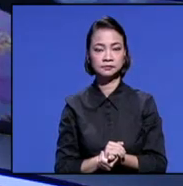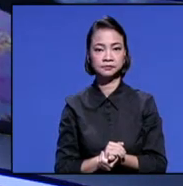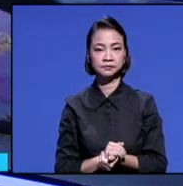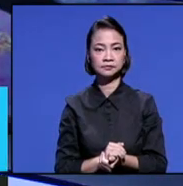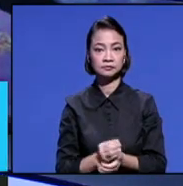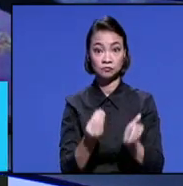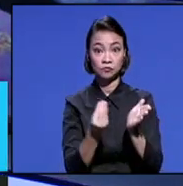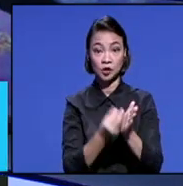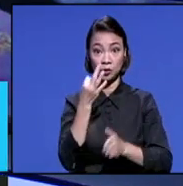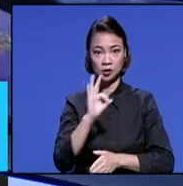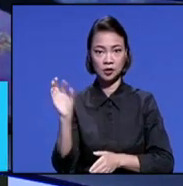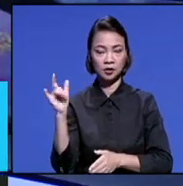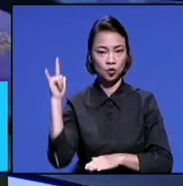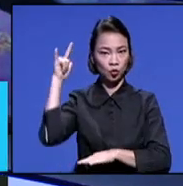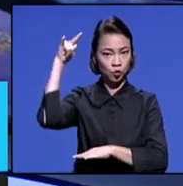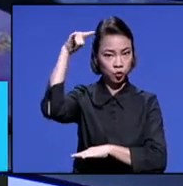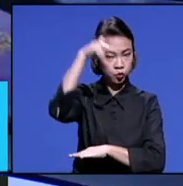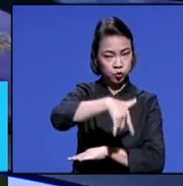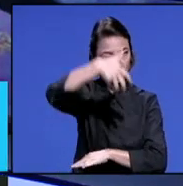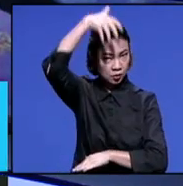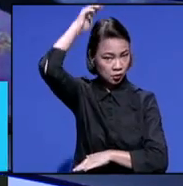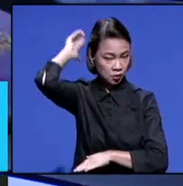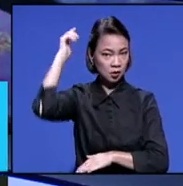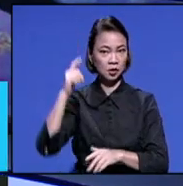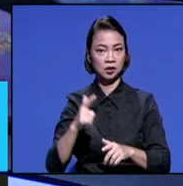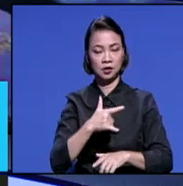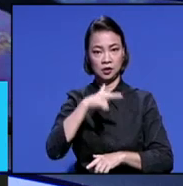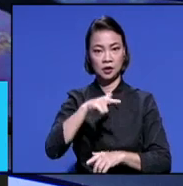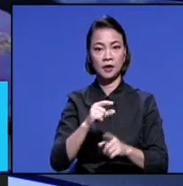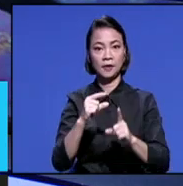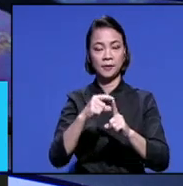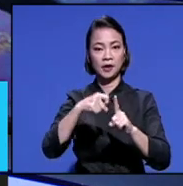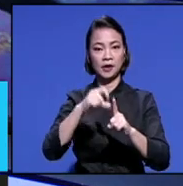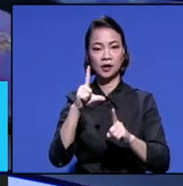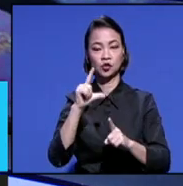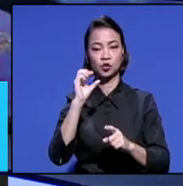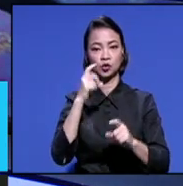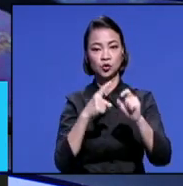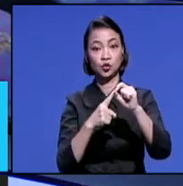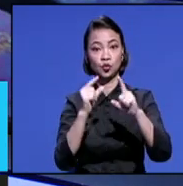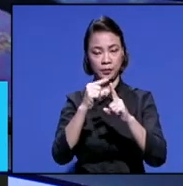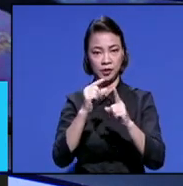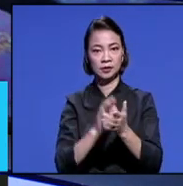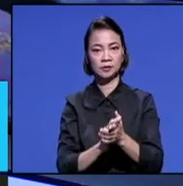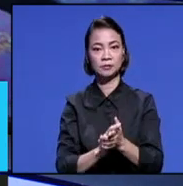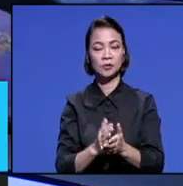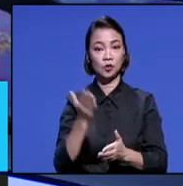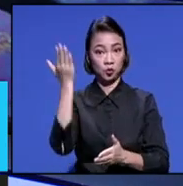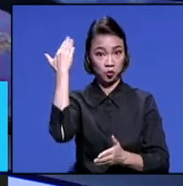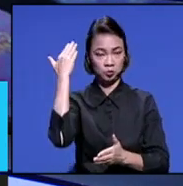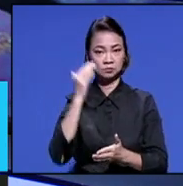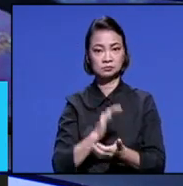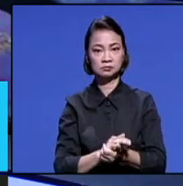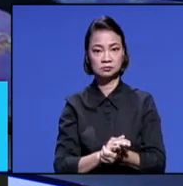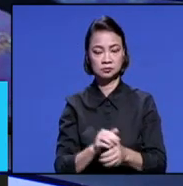Fakta baru terungkap dari peristiwa jatuhnya pesawat Lion Air PKLQP di perairan Karawang Oktober 2018 silam.